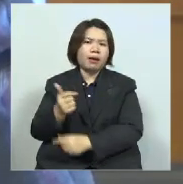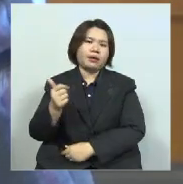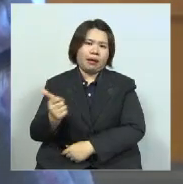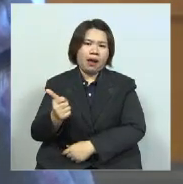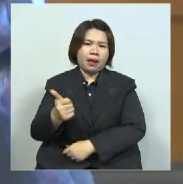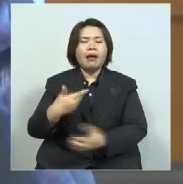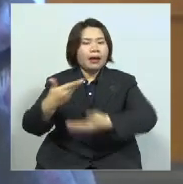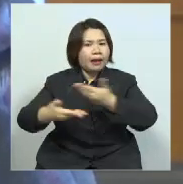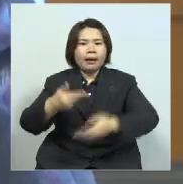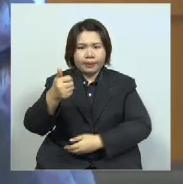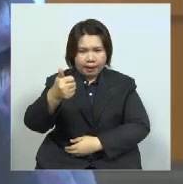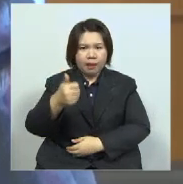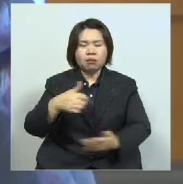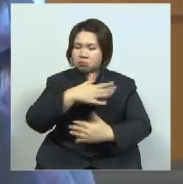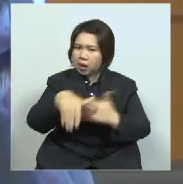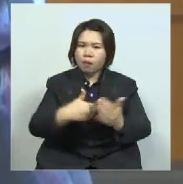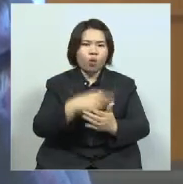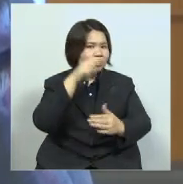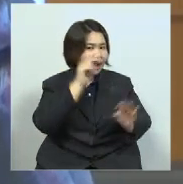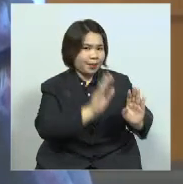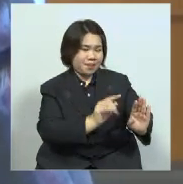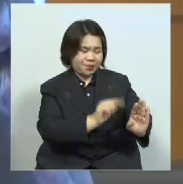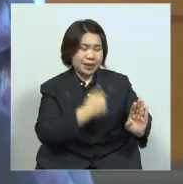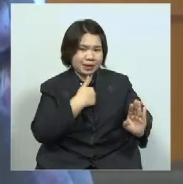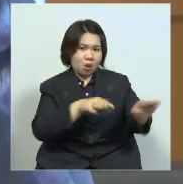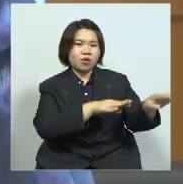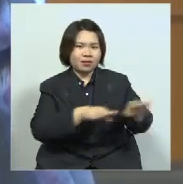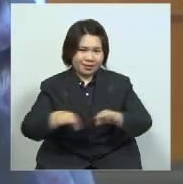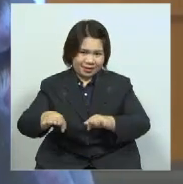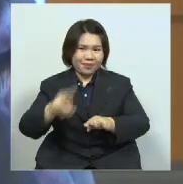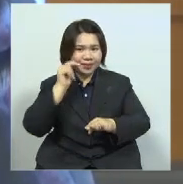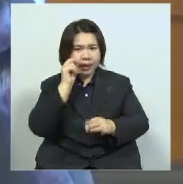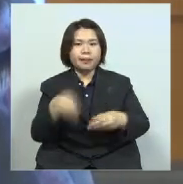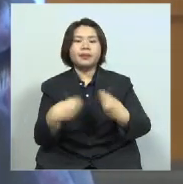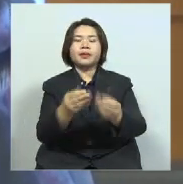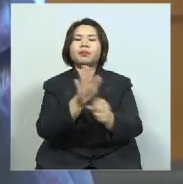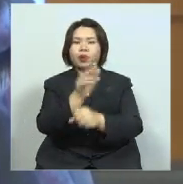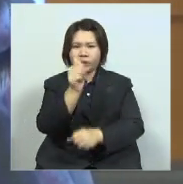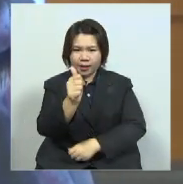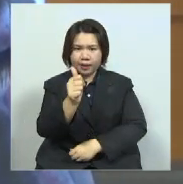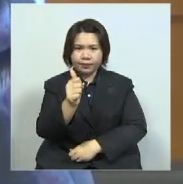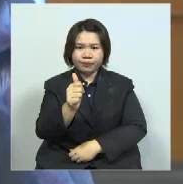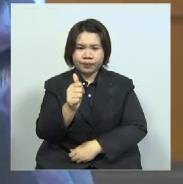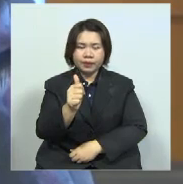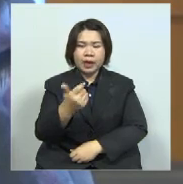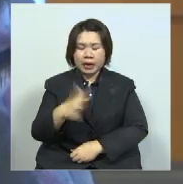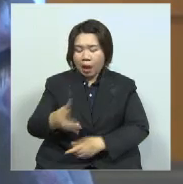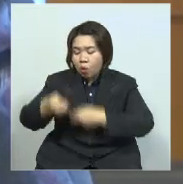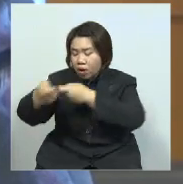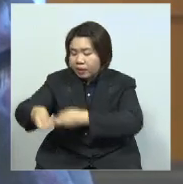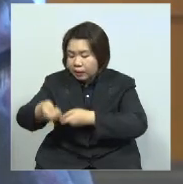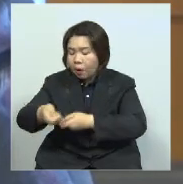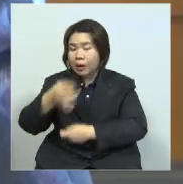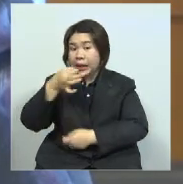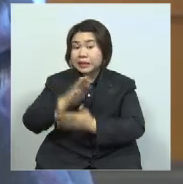ลาดรองรับได้อีกทุกอย่างต้องใช้น้ำเราจะเตรียมแหล่งน้ำไว้ให้เพียงพอและที่สำหรับจะให้เกษตรกรปรับเป